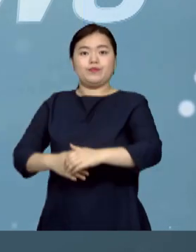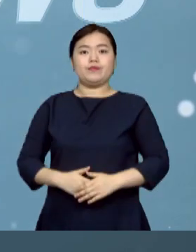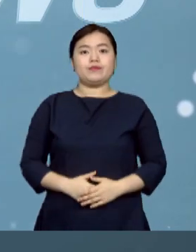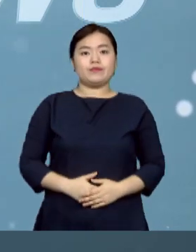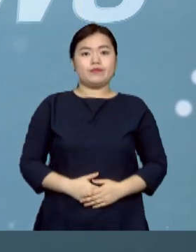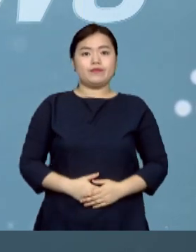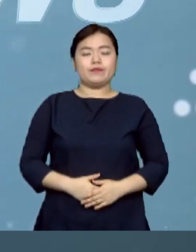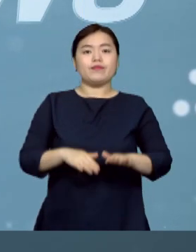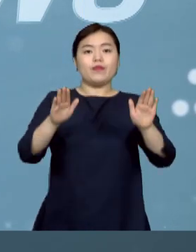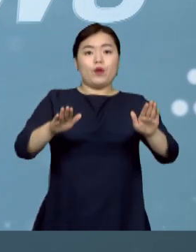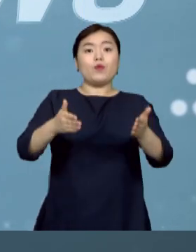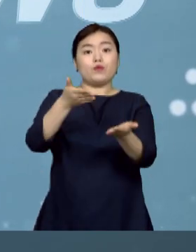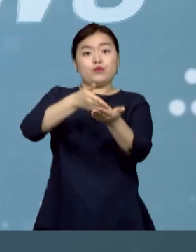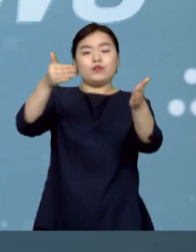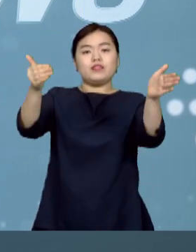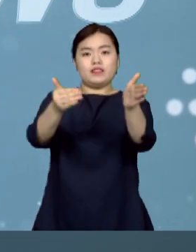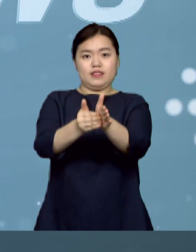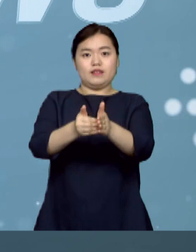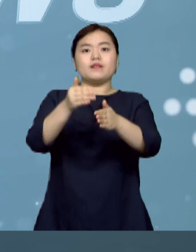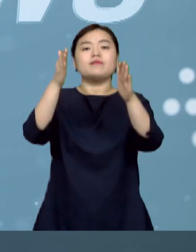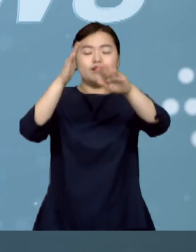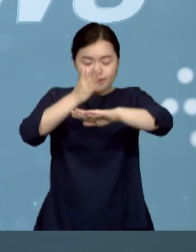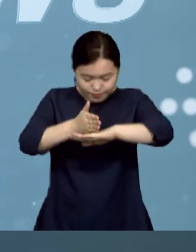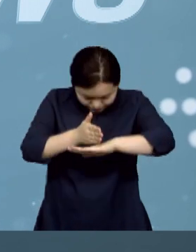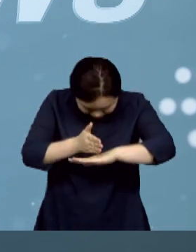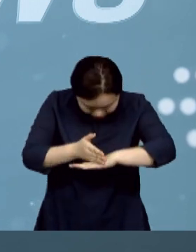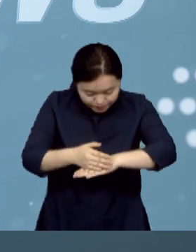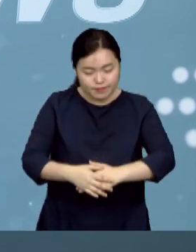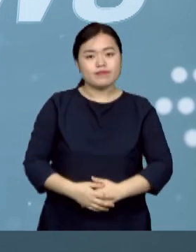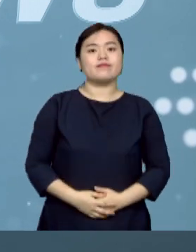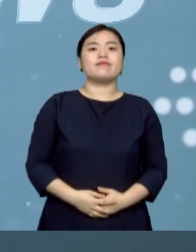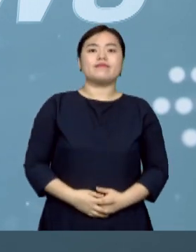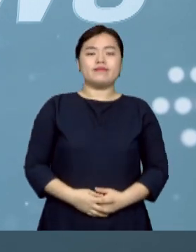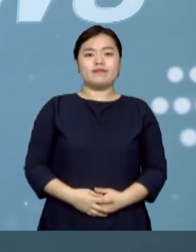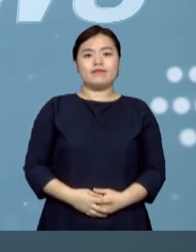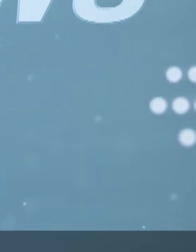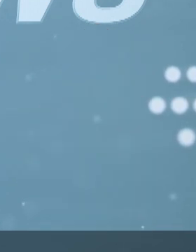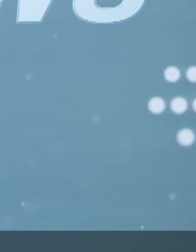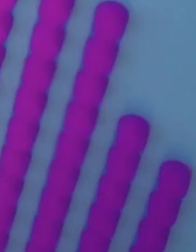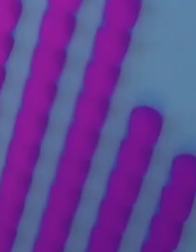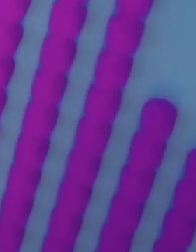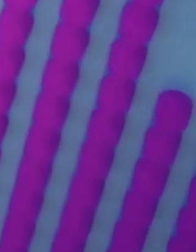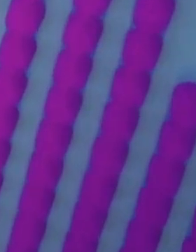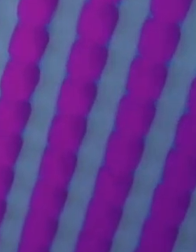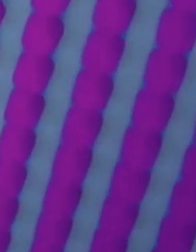지원 혜택을 받으시기 바랍니다. 이상으로 안양뉴스를 마칩니다. 시청해주신 여러분, 고맙습니다.